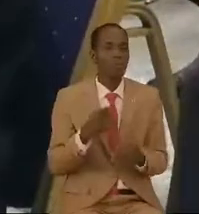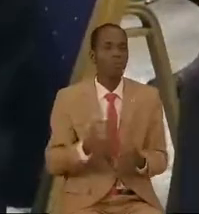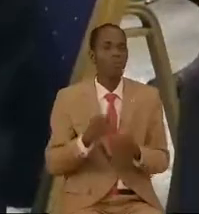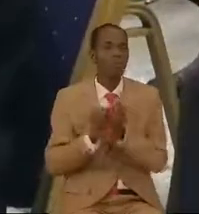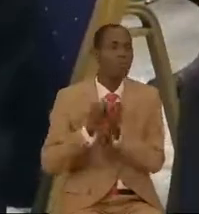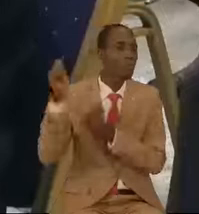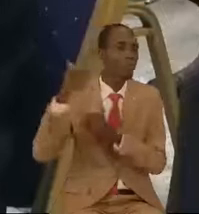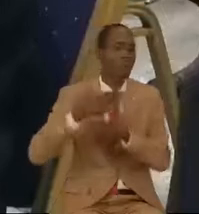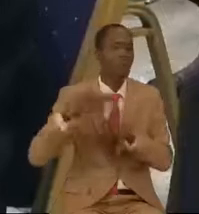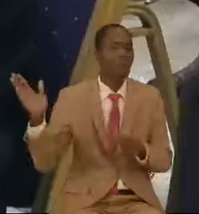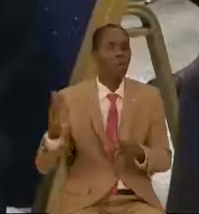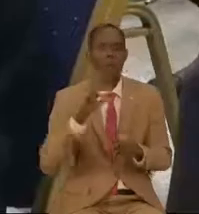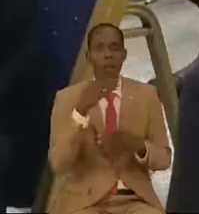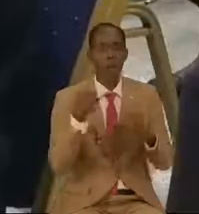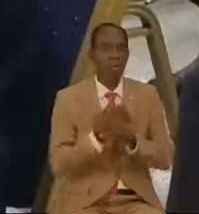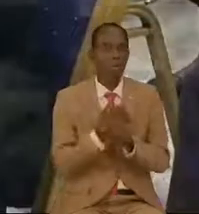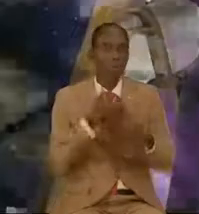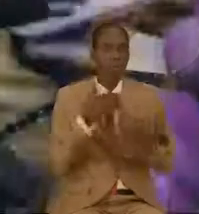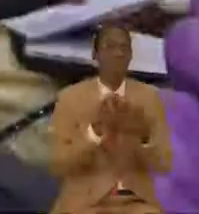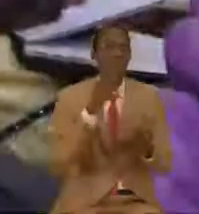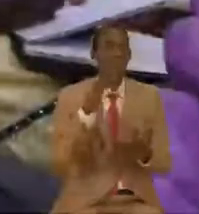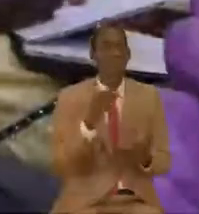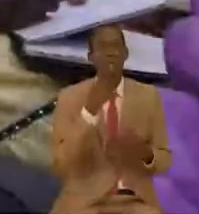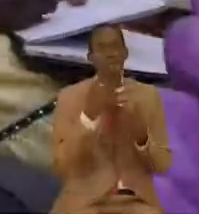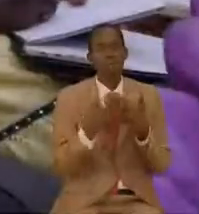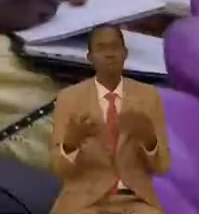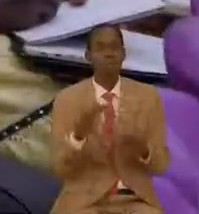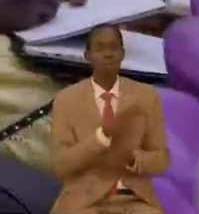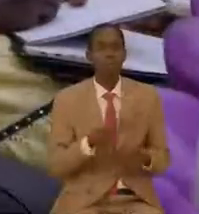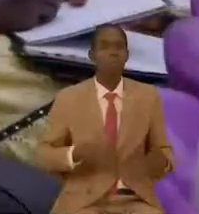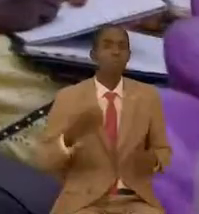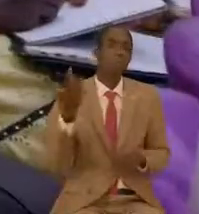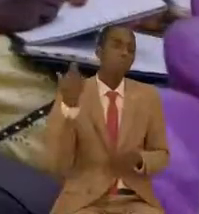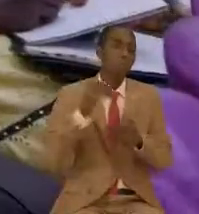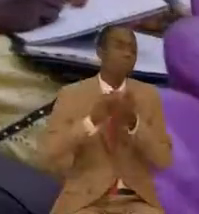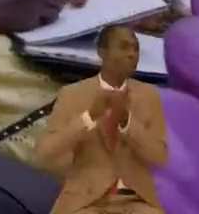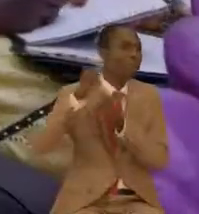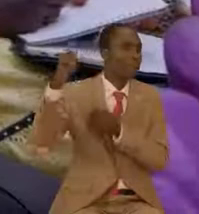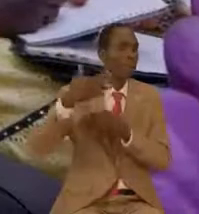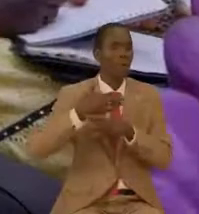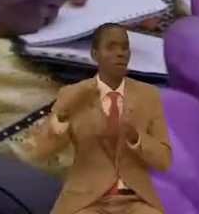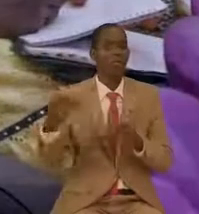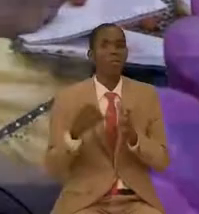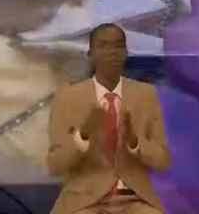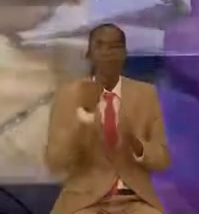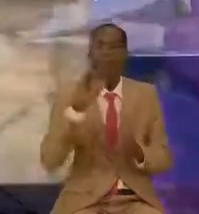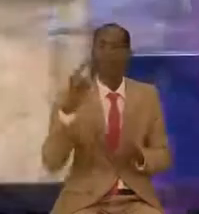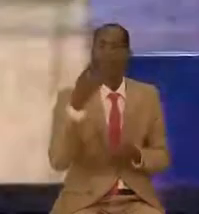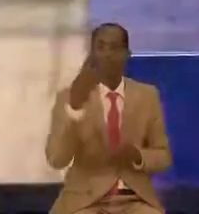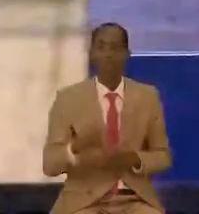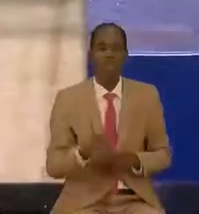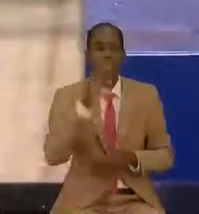éloignés, vous avez été rapprochés par le sang de Christ. Nous étions loin de Dieu, c'est seul la